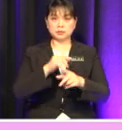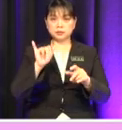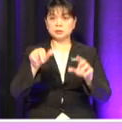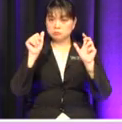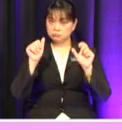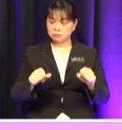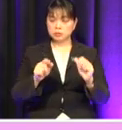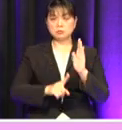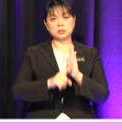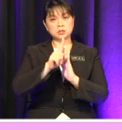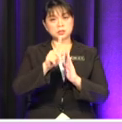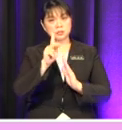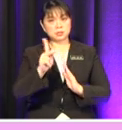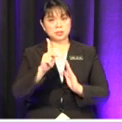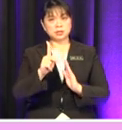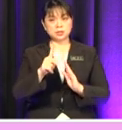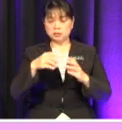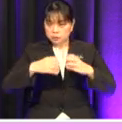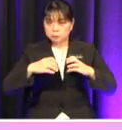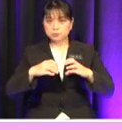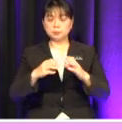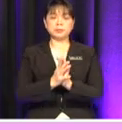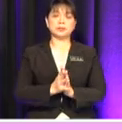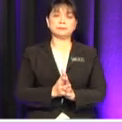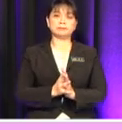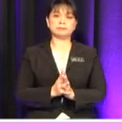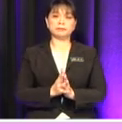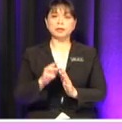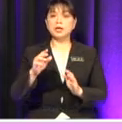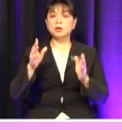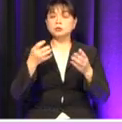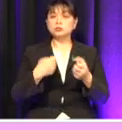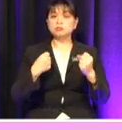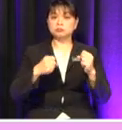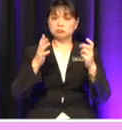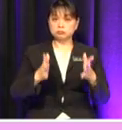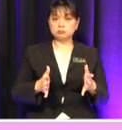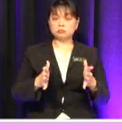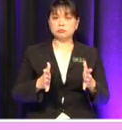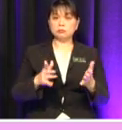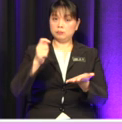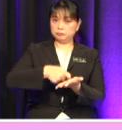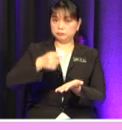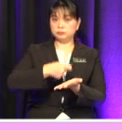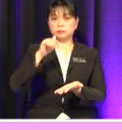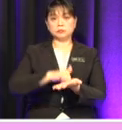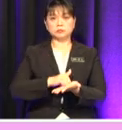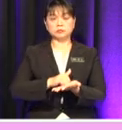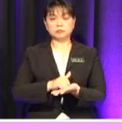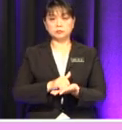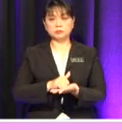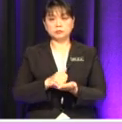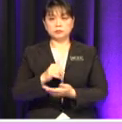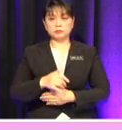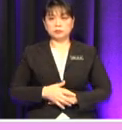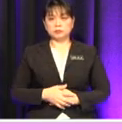meningkatkan ketangkasan atlet hoki tersebut Oke untuk yang ini kita kait balik dalam soal apa